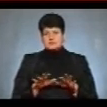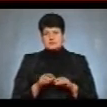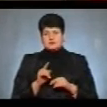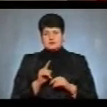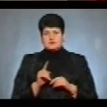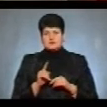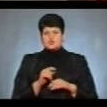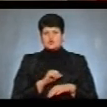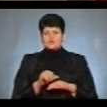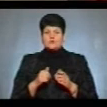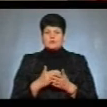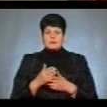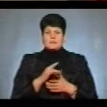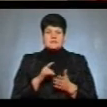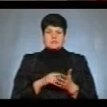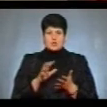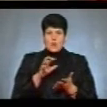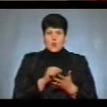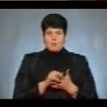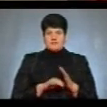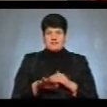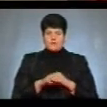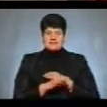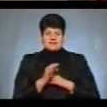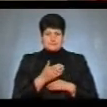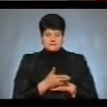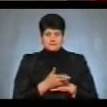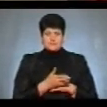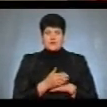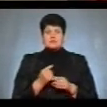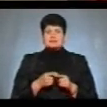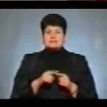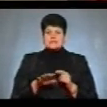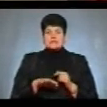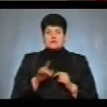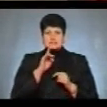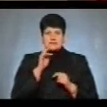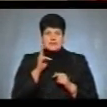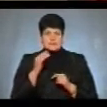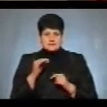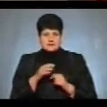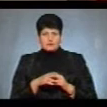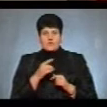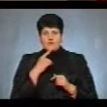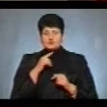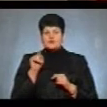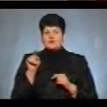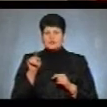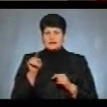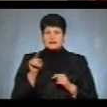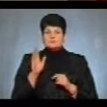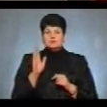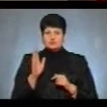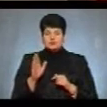кандидатів. Значить, питання окупованих територій. Ну, звичайно, що окуповані території Зеленським визначаються, що вони, скажімо,